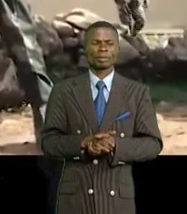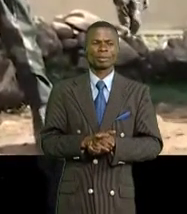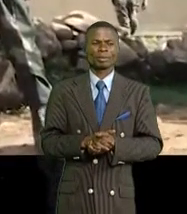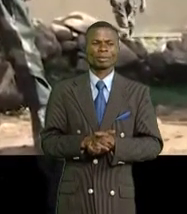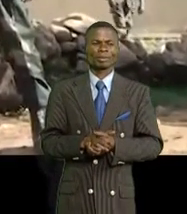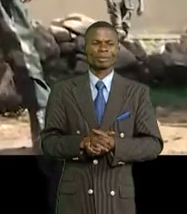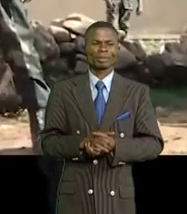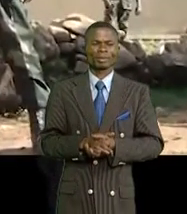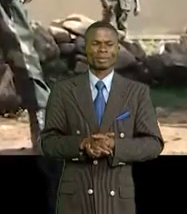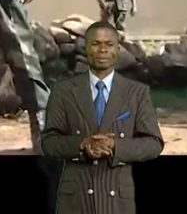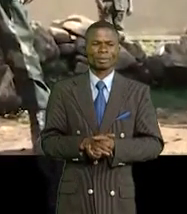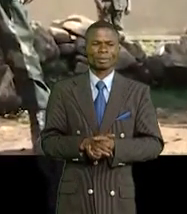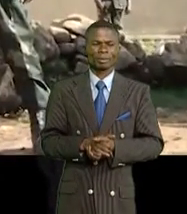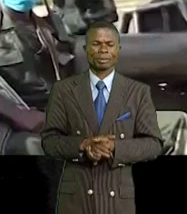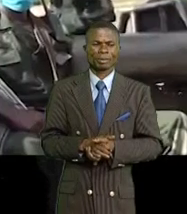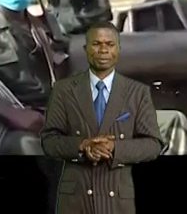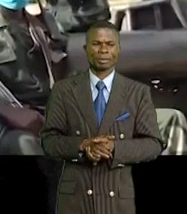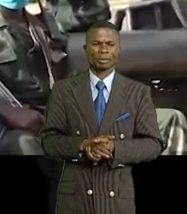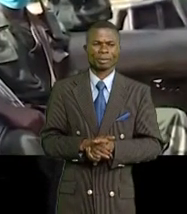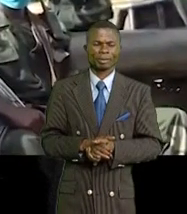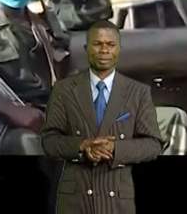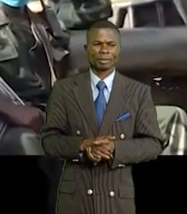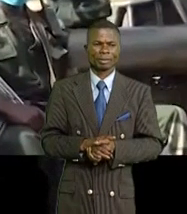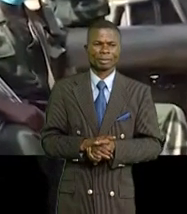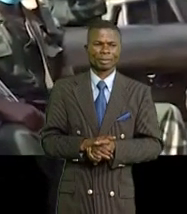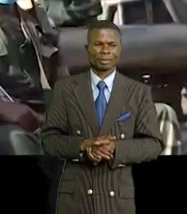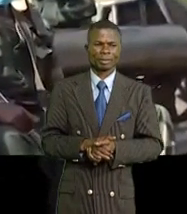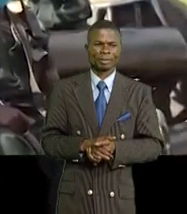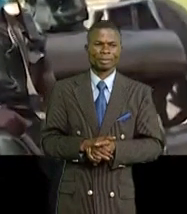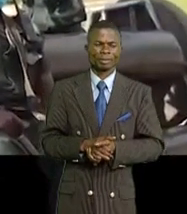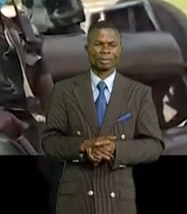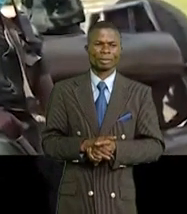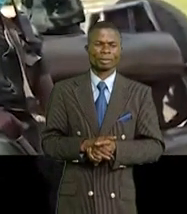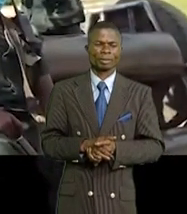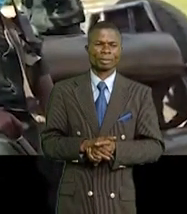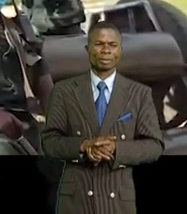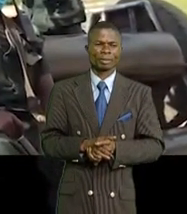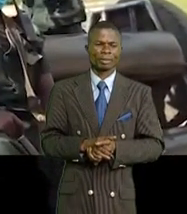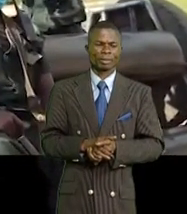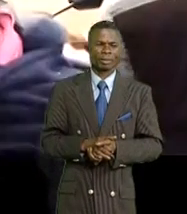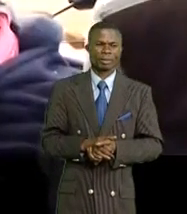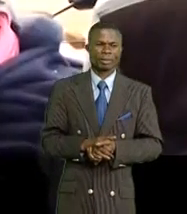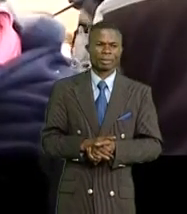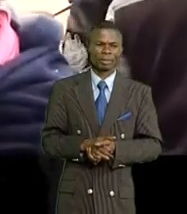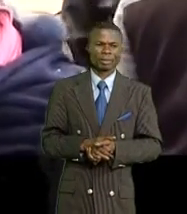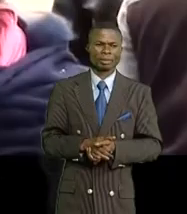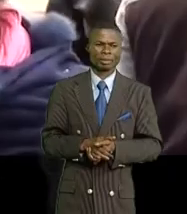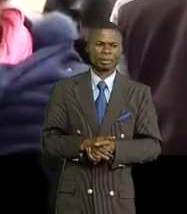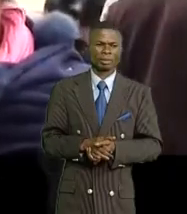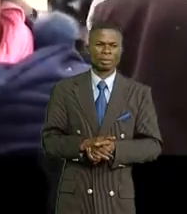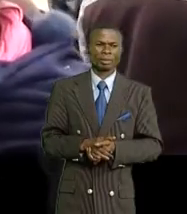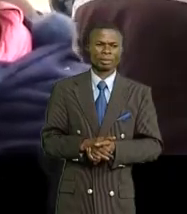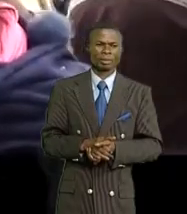tunamufelicite par rapport na ba président bengine, tunaona sa zingine, ikuna tante, kukwa sa ikuna jali